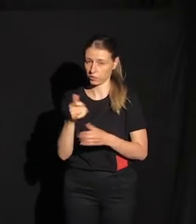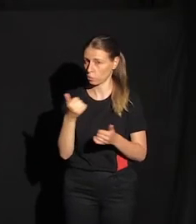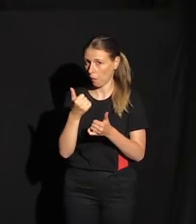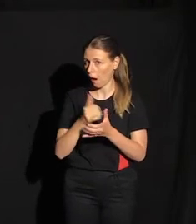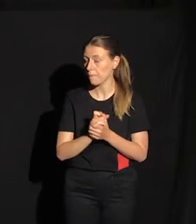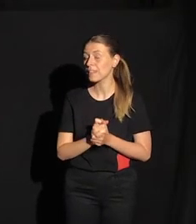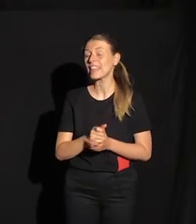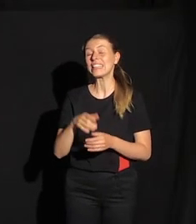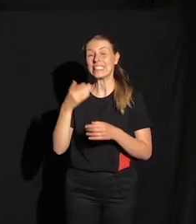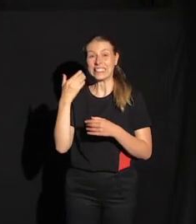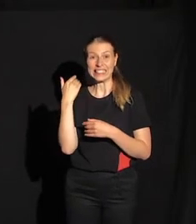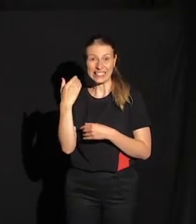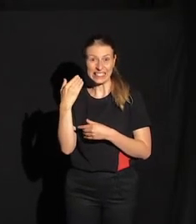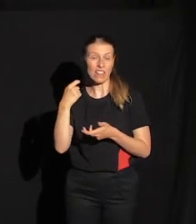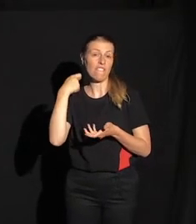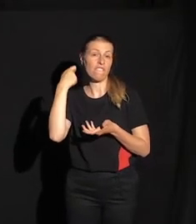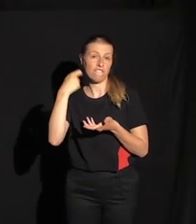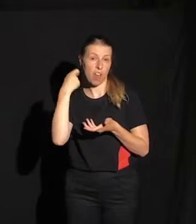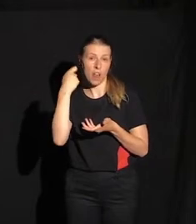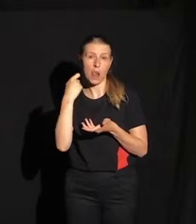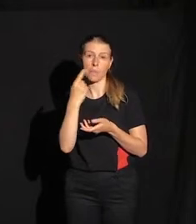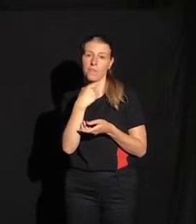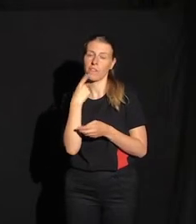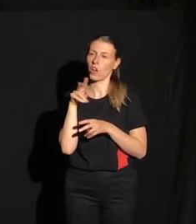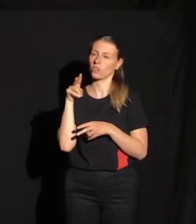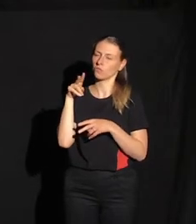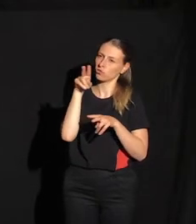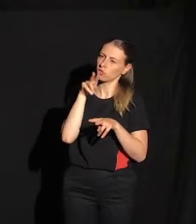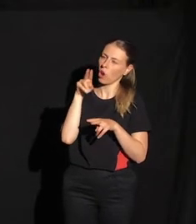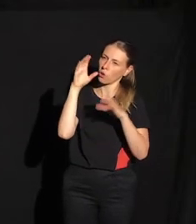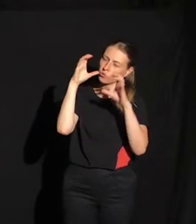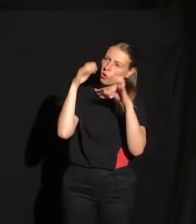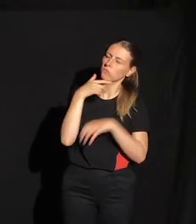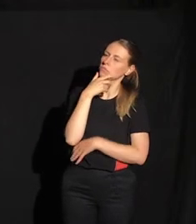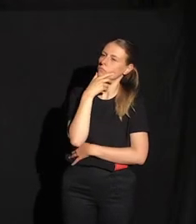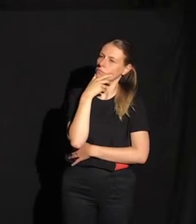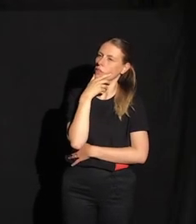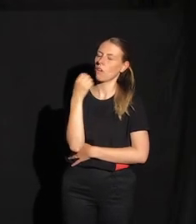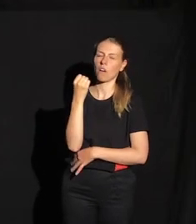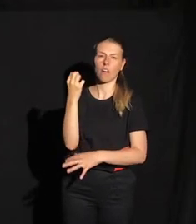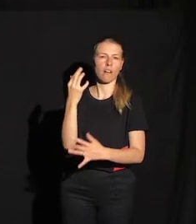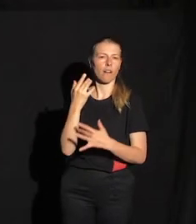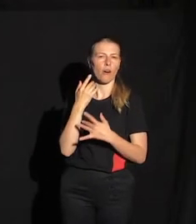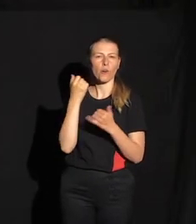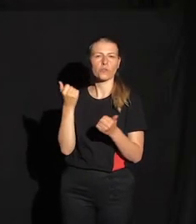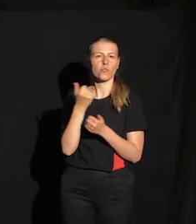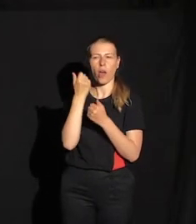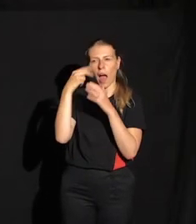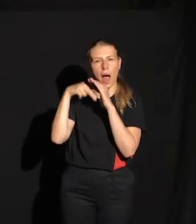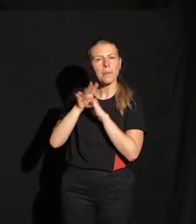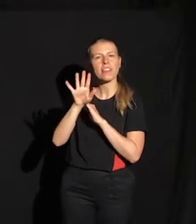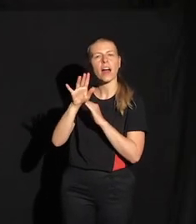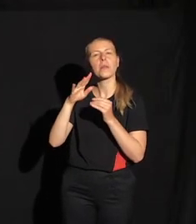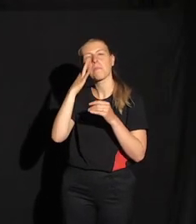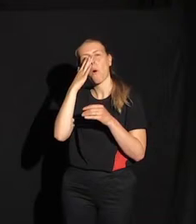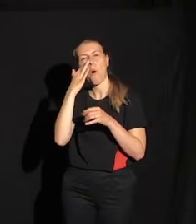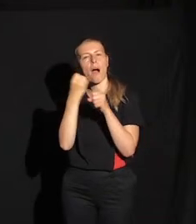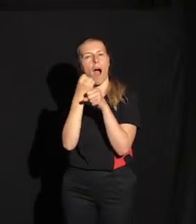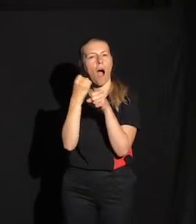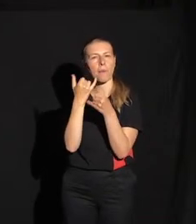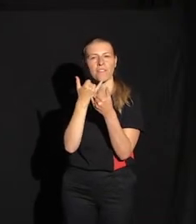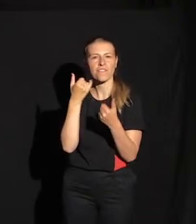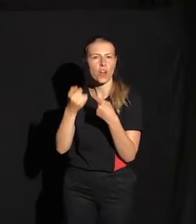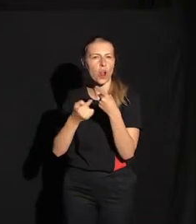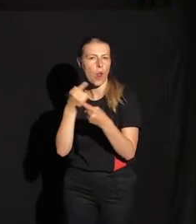Durch diesen Film haben wir wirklich wundervolle Einblicke in die Probenarbeit der Stetzner Kompanie bekommen. Und die Gruppe